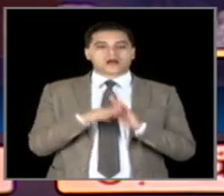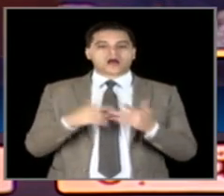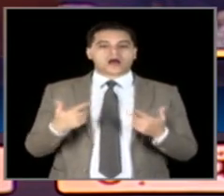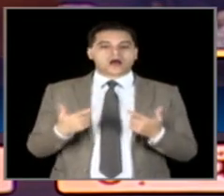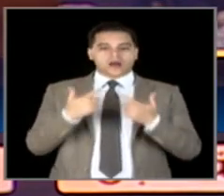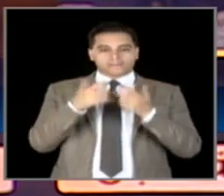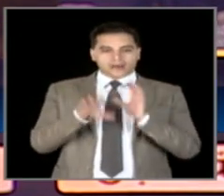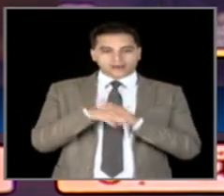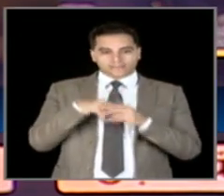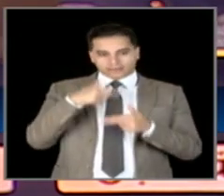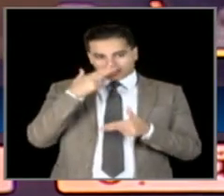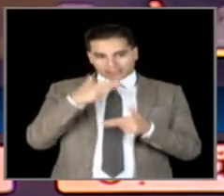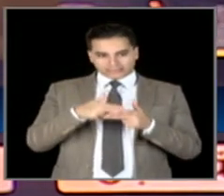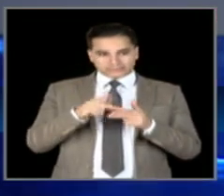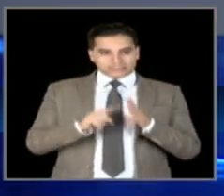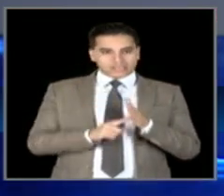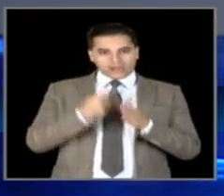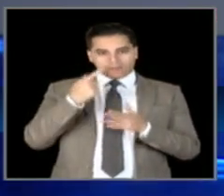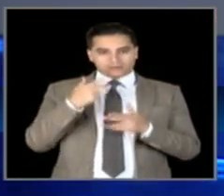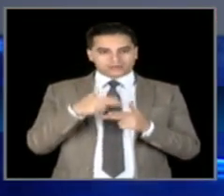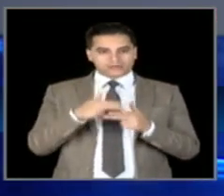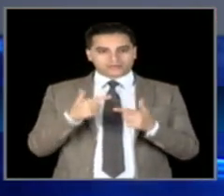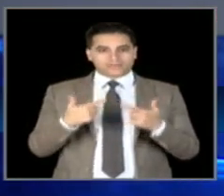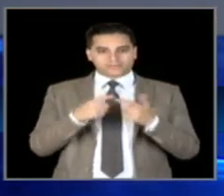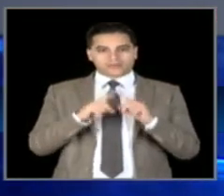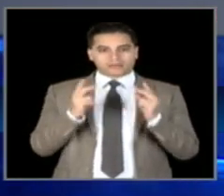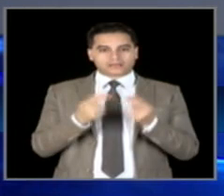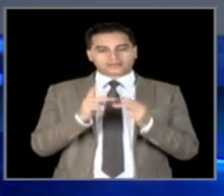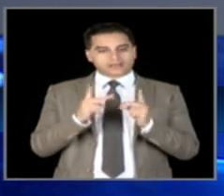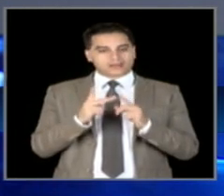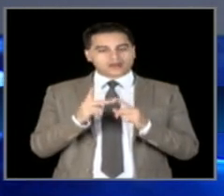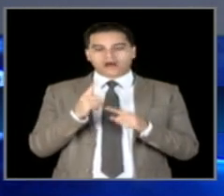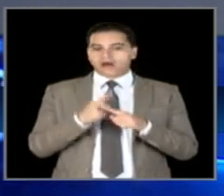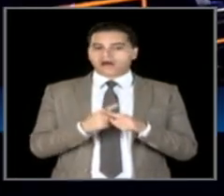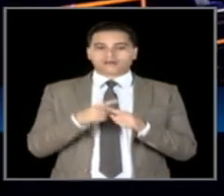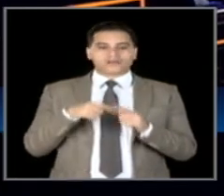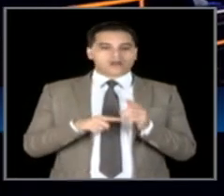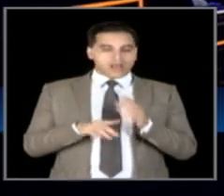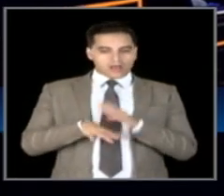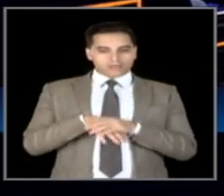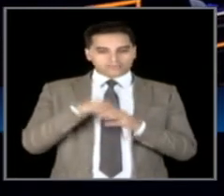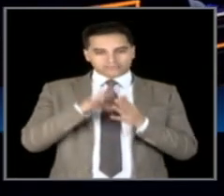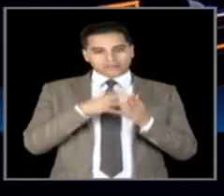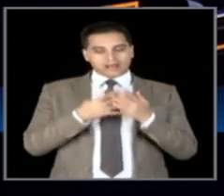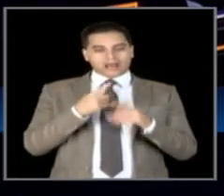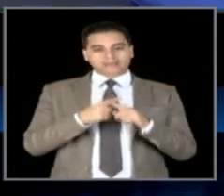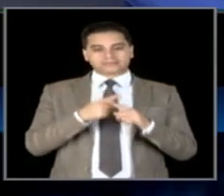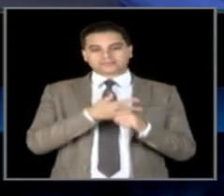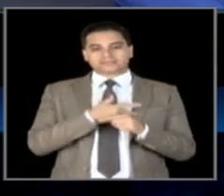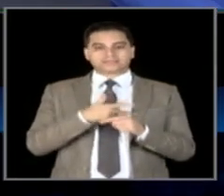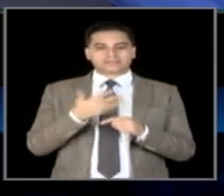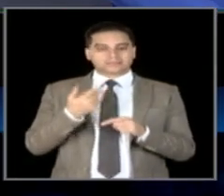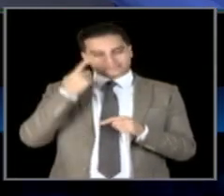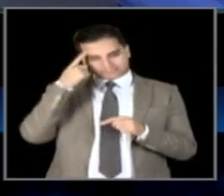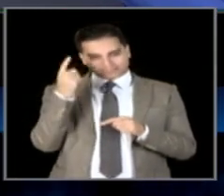تم استخدام الغازات السامه لاول مره؟ الحرب العالميه الثانيه. غلط. ما هو العدد الذري لعنصر الحديد؟